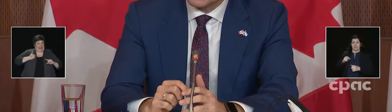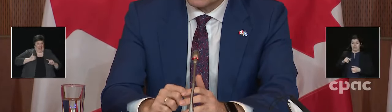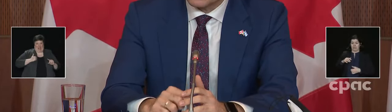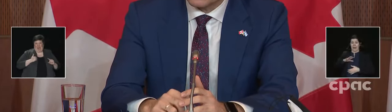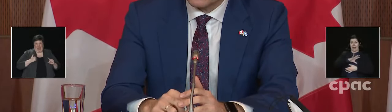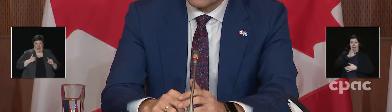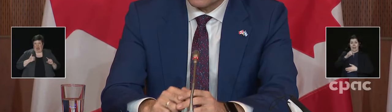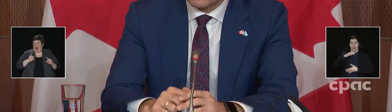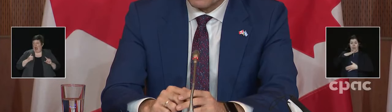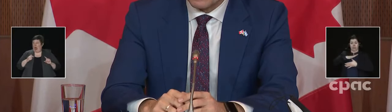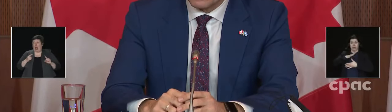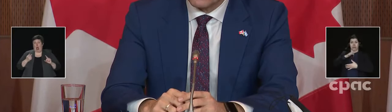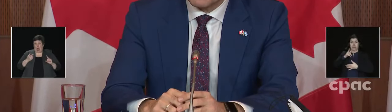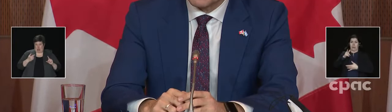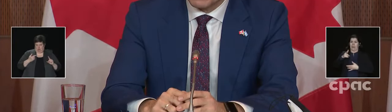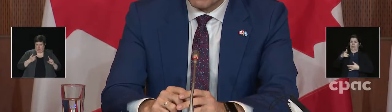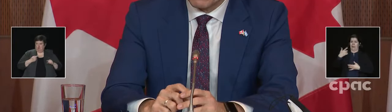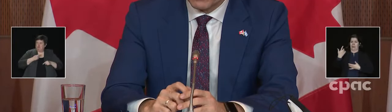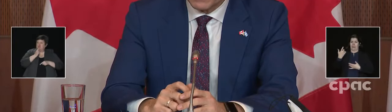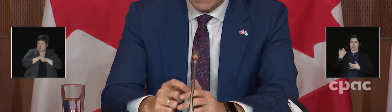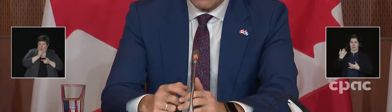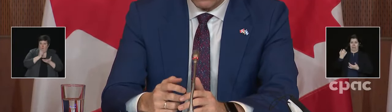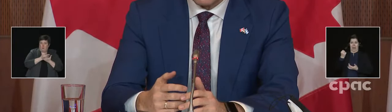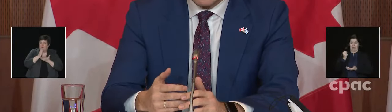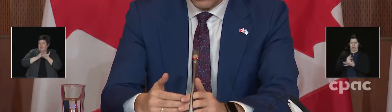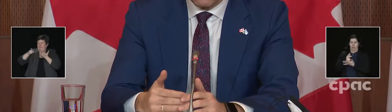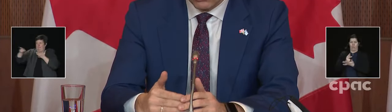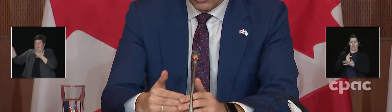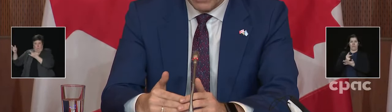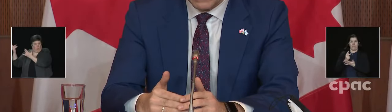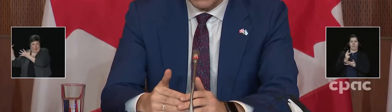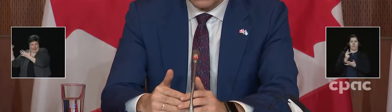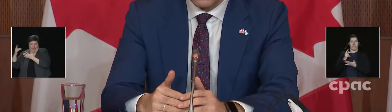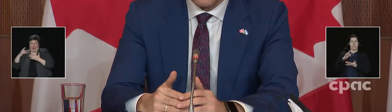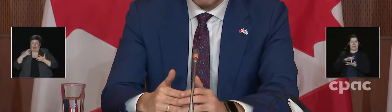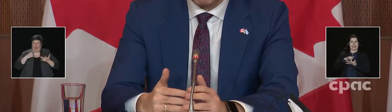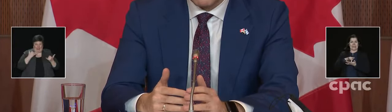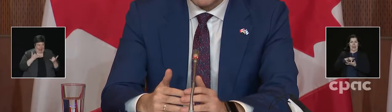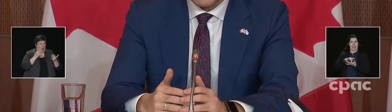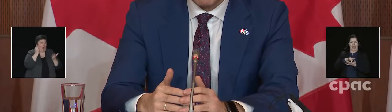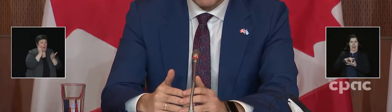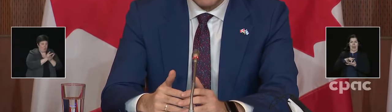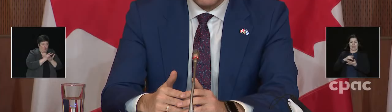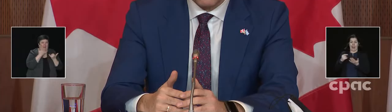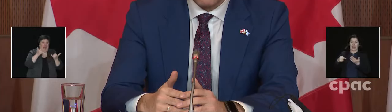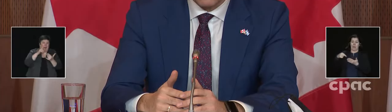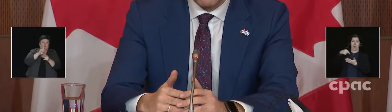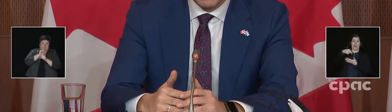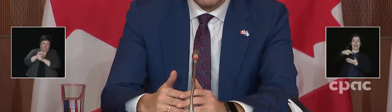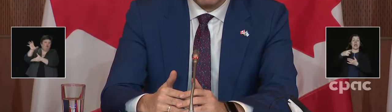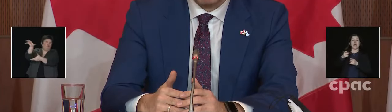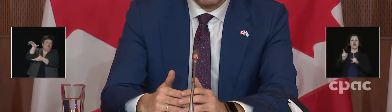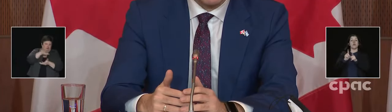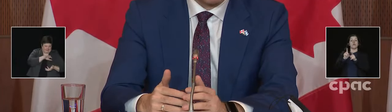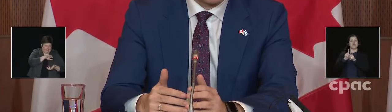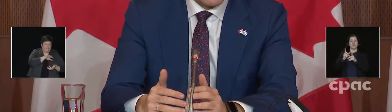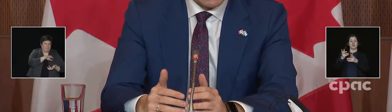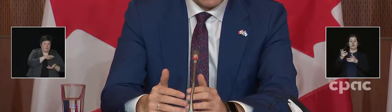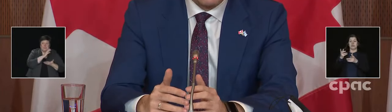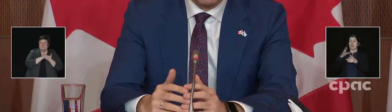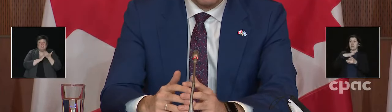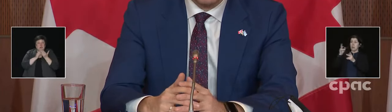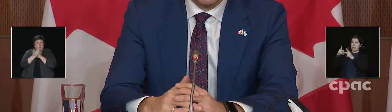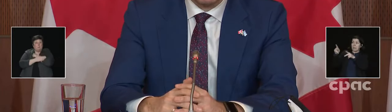approuver le médicament, mais aussi à avoir des doses sur place. Il y a certains pays qui ont peut-être ils sont